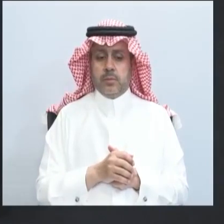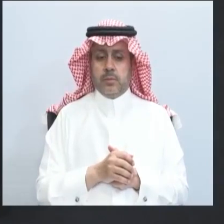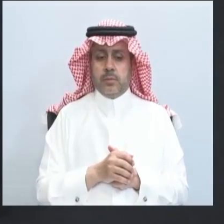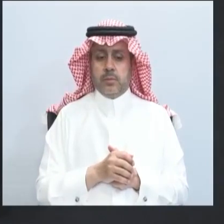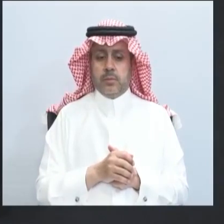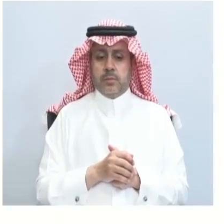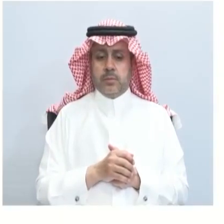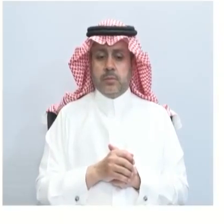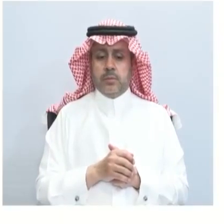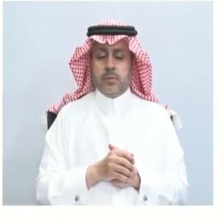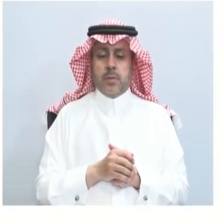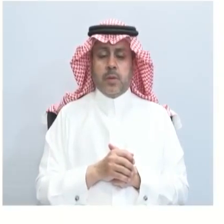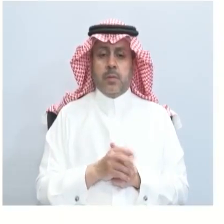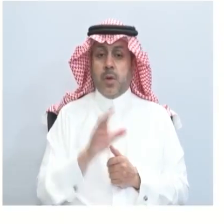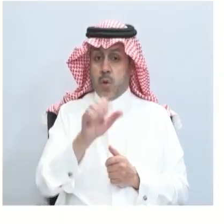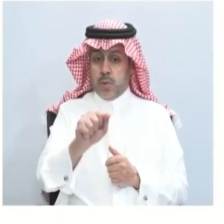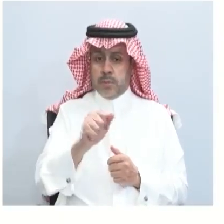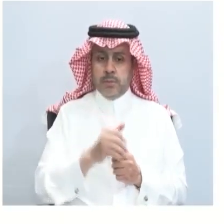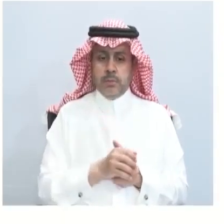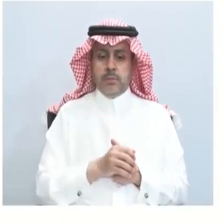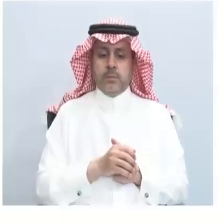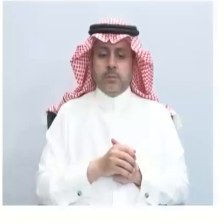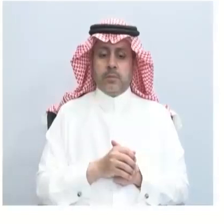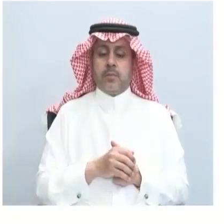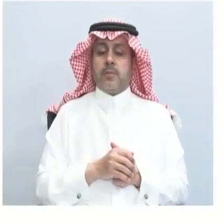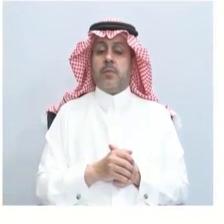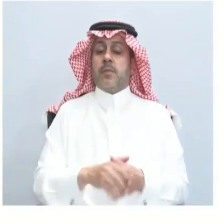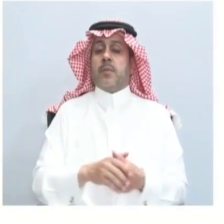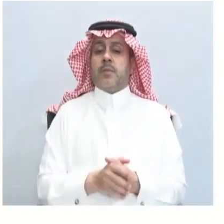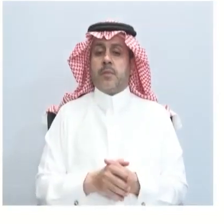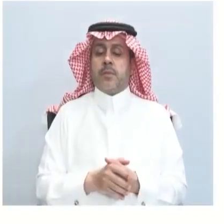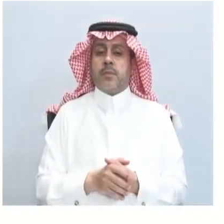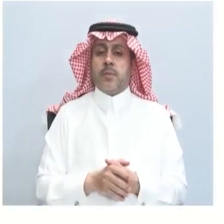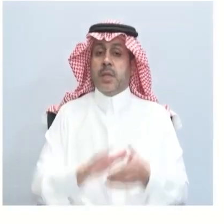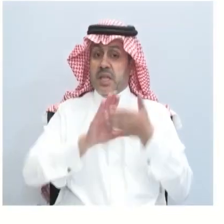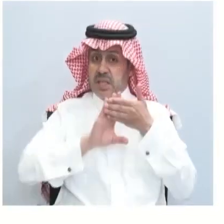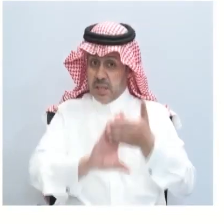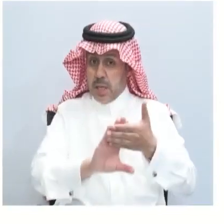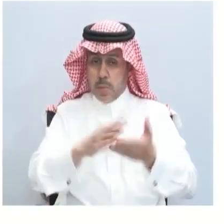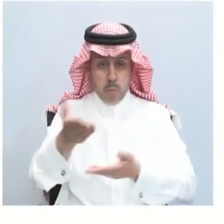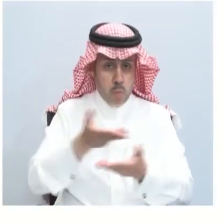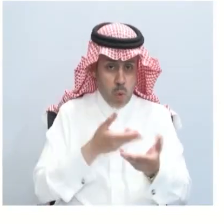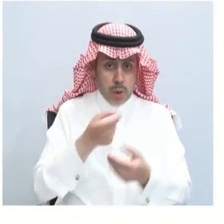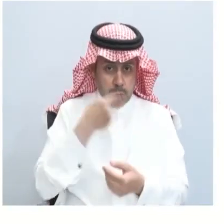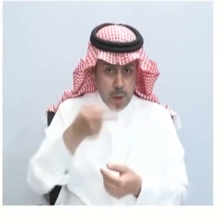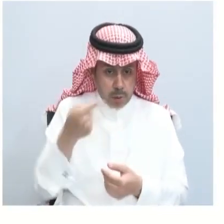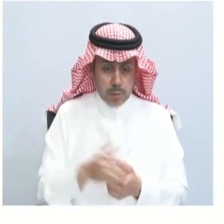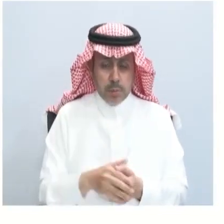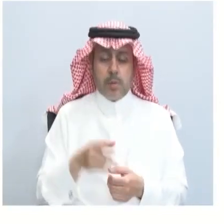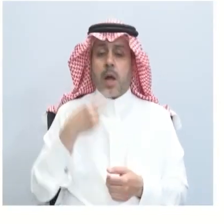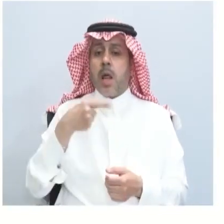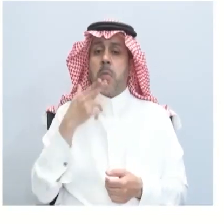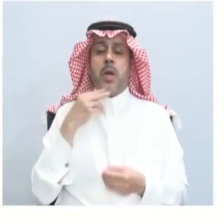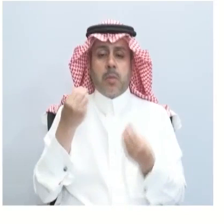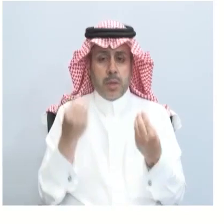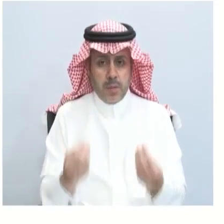بالسلام كذلكم من الحقوق احسان مخاطبته بان نناديه بالطف خطاب واجمل كلام